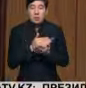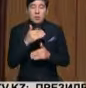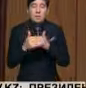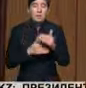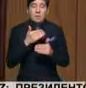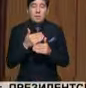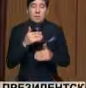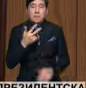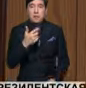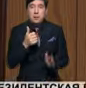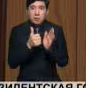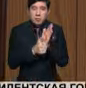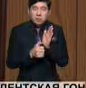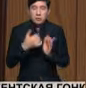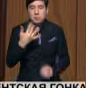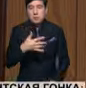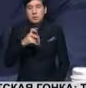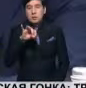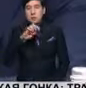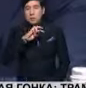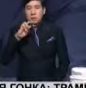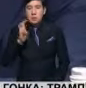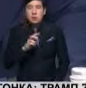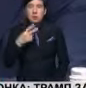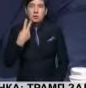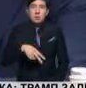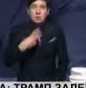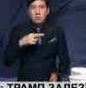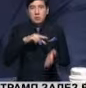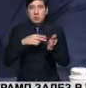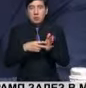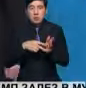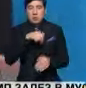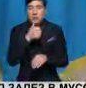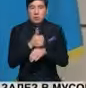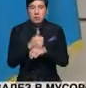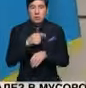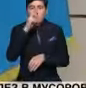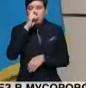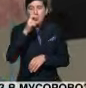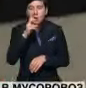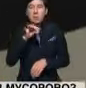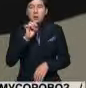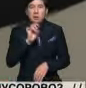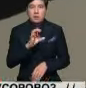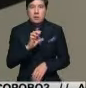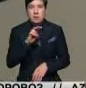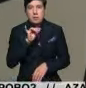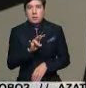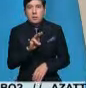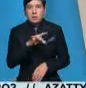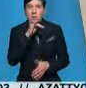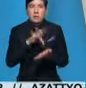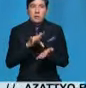инвестировал 650 миллионов долларов для реализации 22 проектов. Также глава государства принял президента Microsoft в Центральной Европе и Центральной